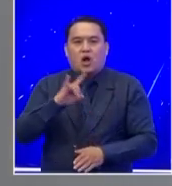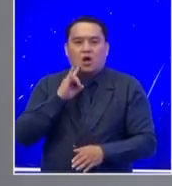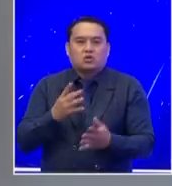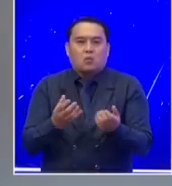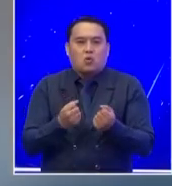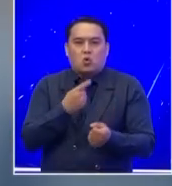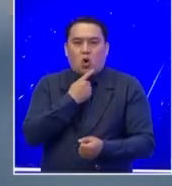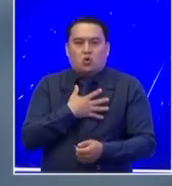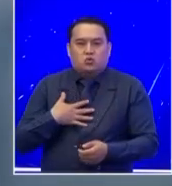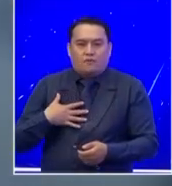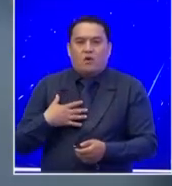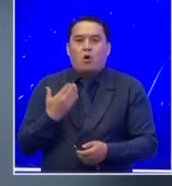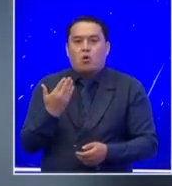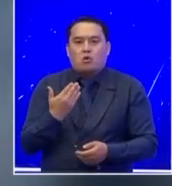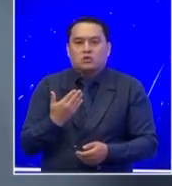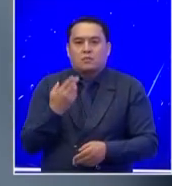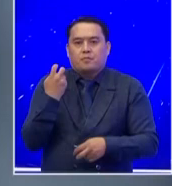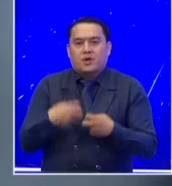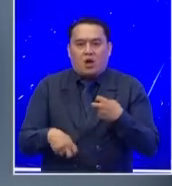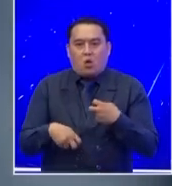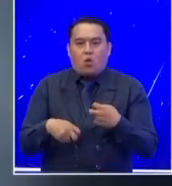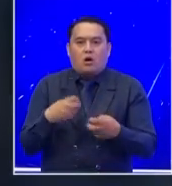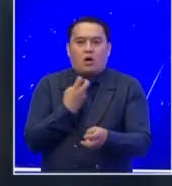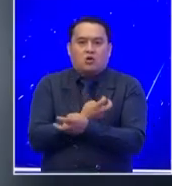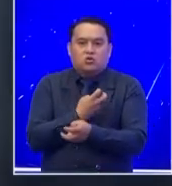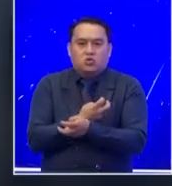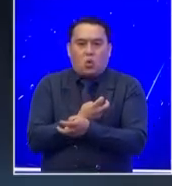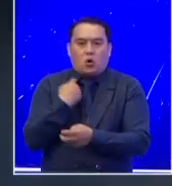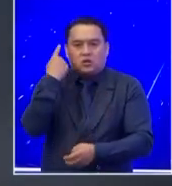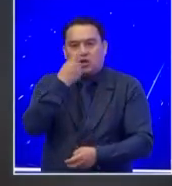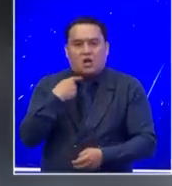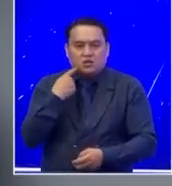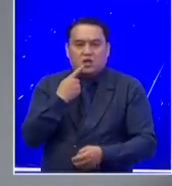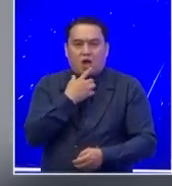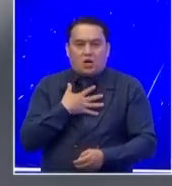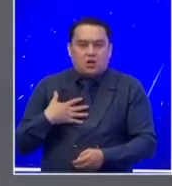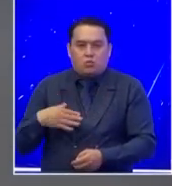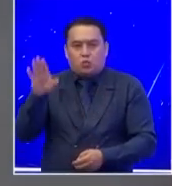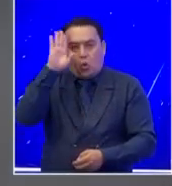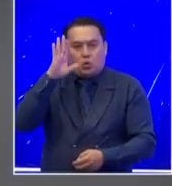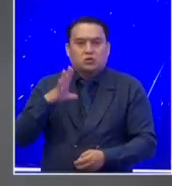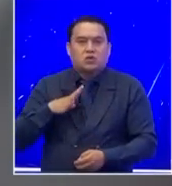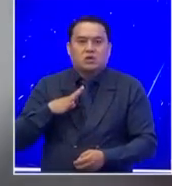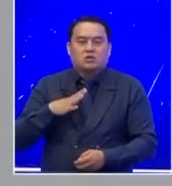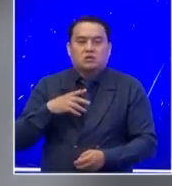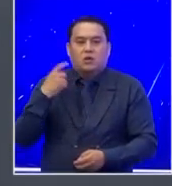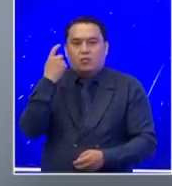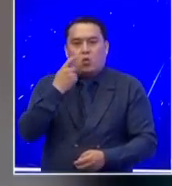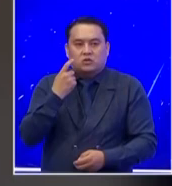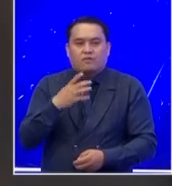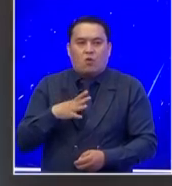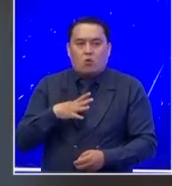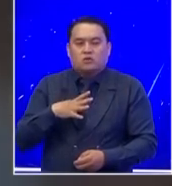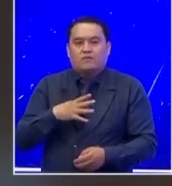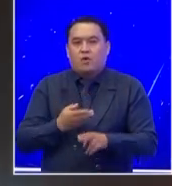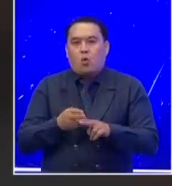получила ушиб грудной клетки, закрытый перелом локтевых костей и раны лица. А у мужчины диагностировано сотрясение мозга, ушиб